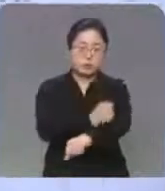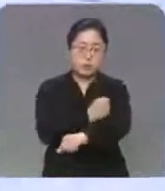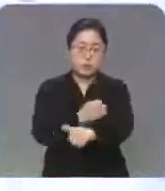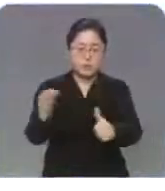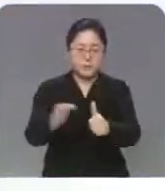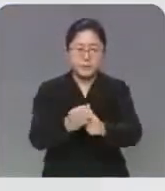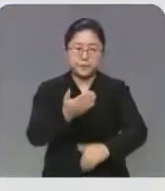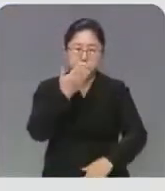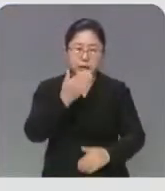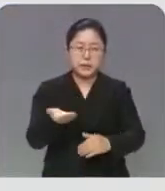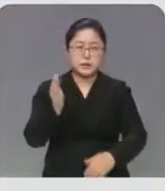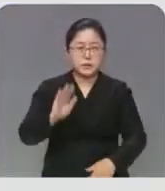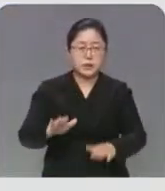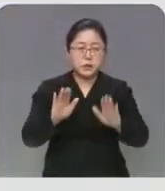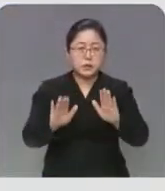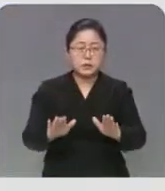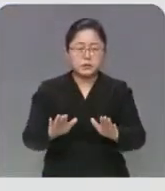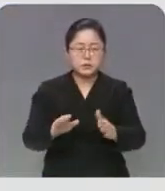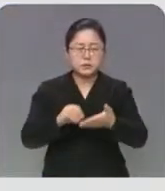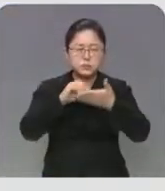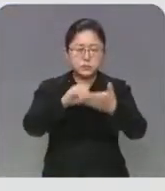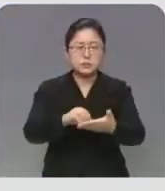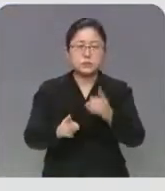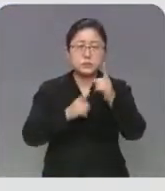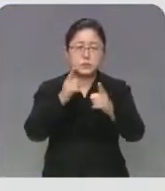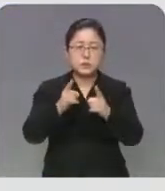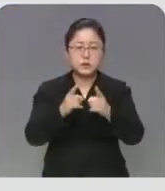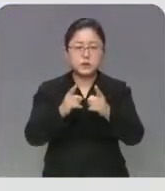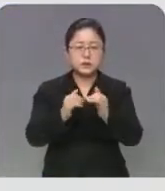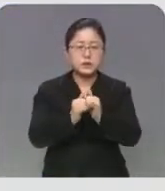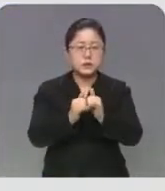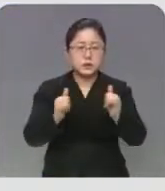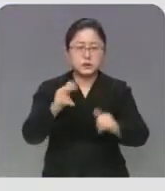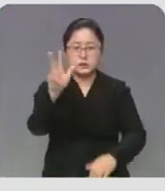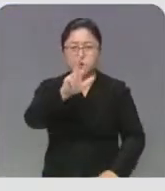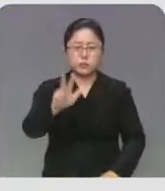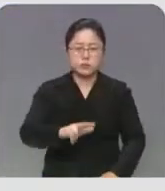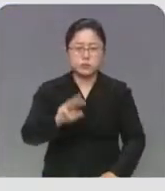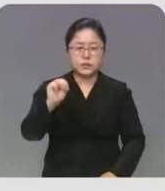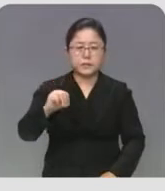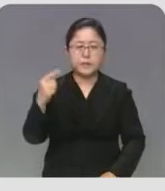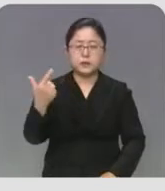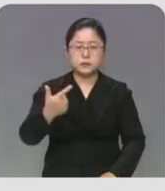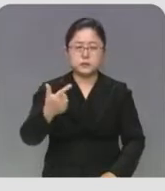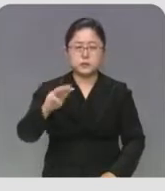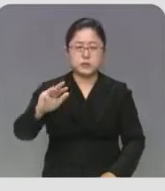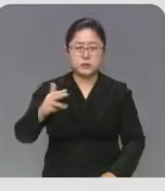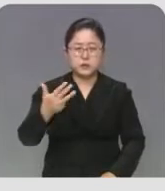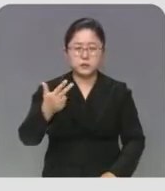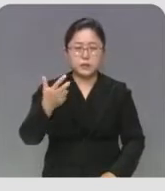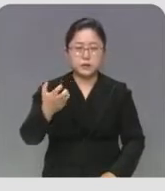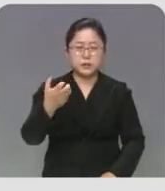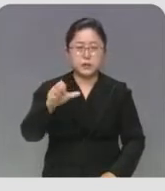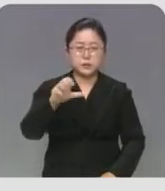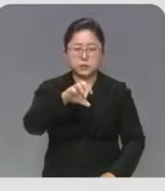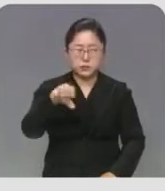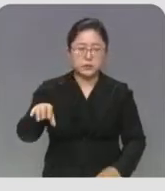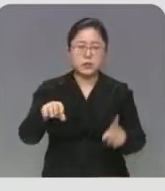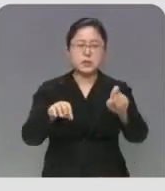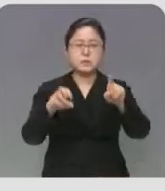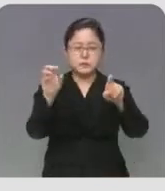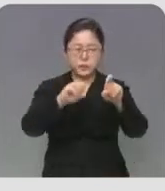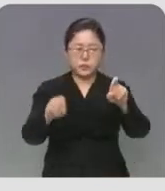됐습니다. 하지만 현재까지 등록을 신청한 임가는 전국 36,785곳 가운데